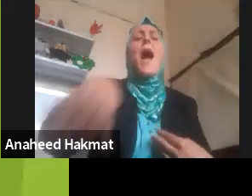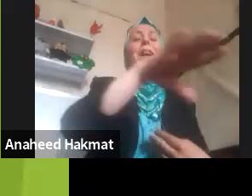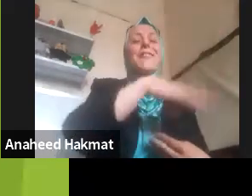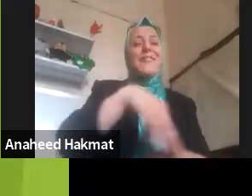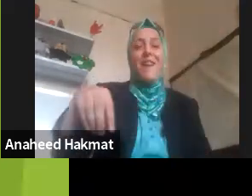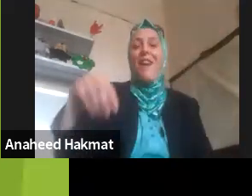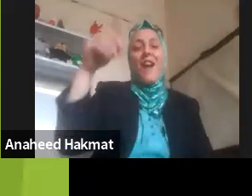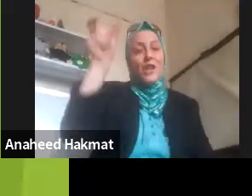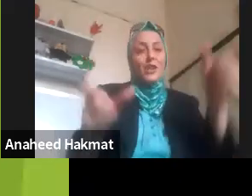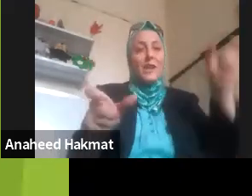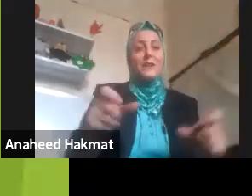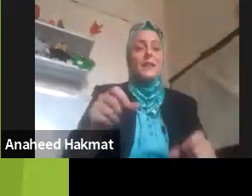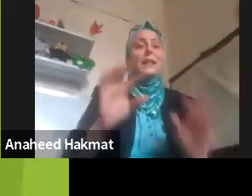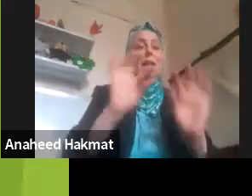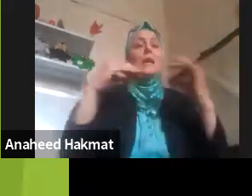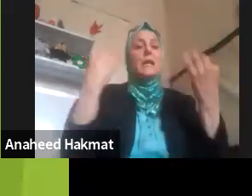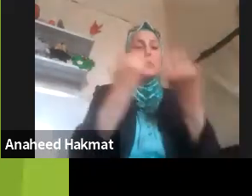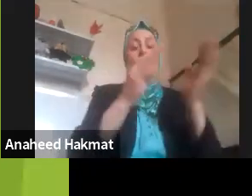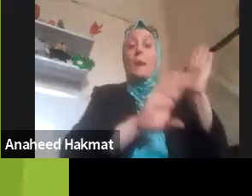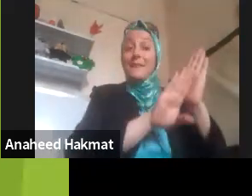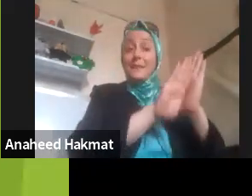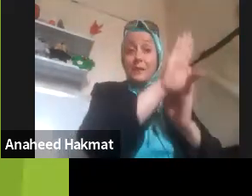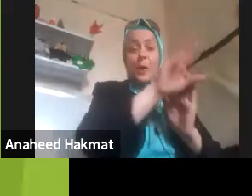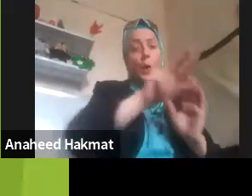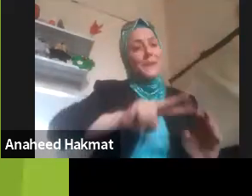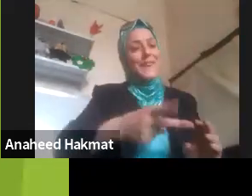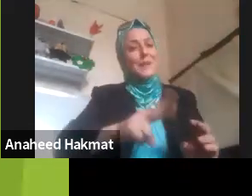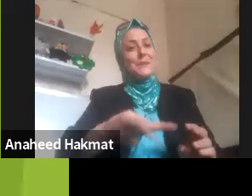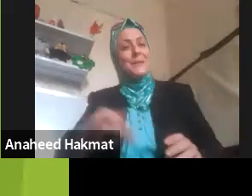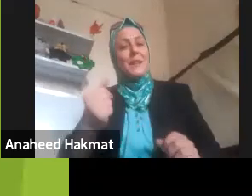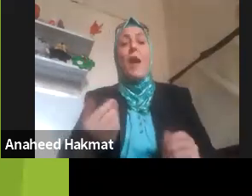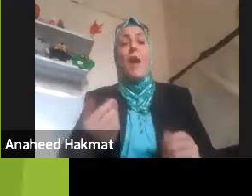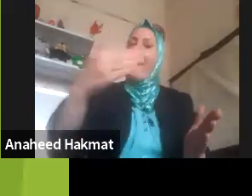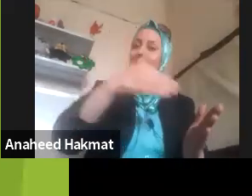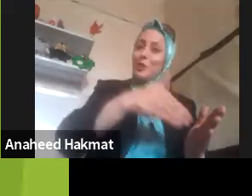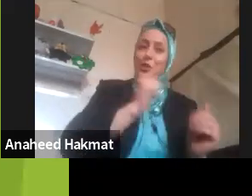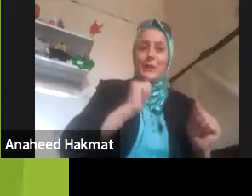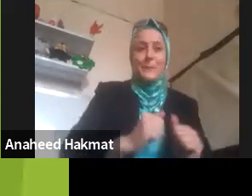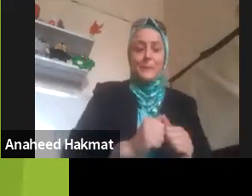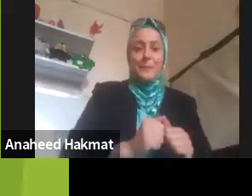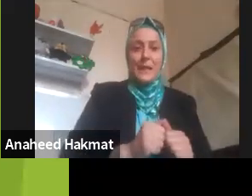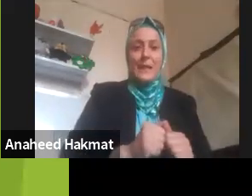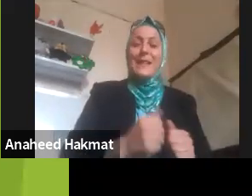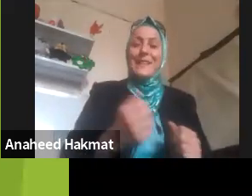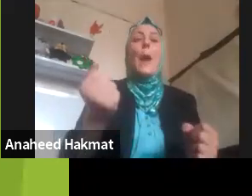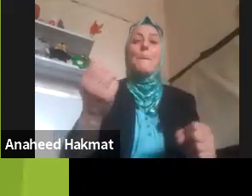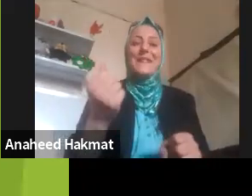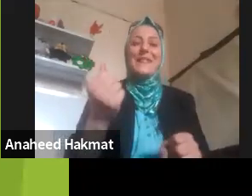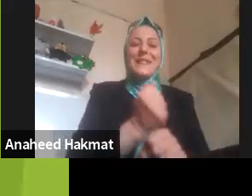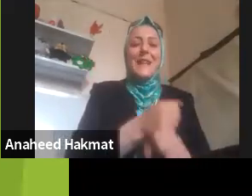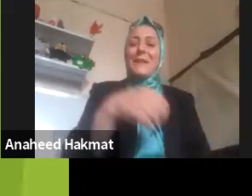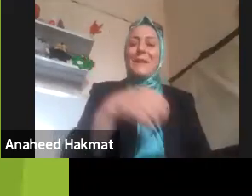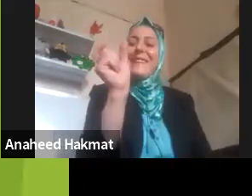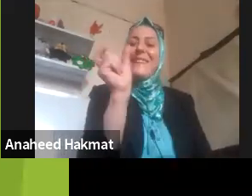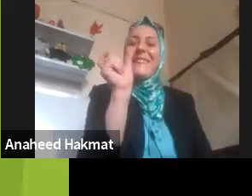الذي يتطور ويتغير. أخيراً سنستعمل كلمتين: استعادة